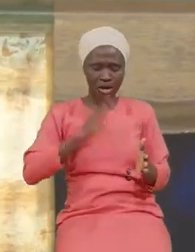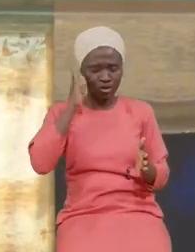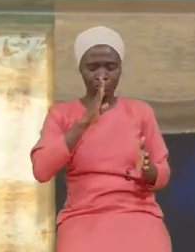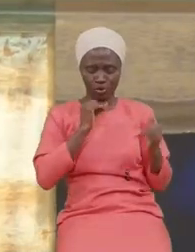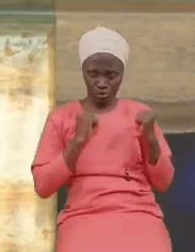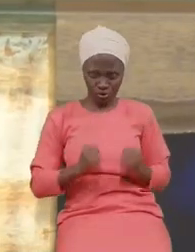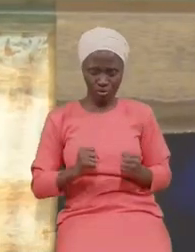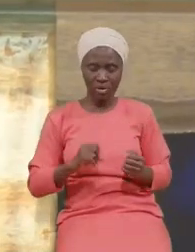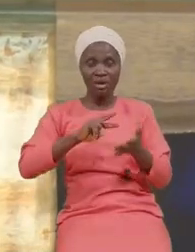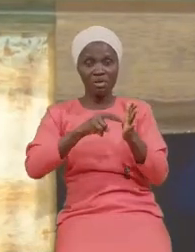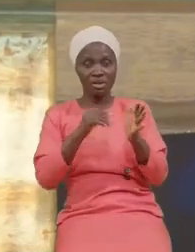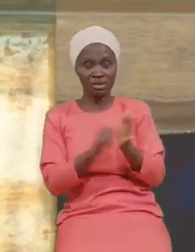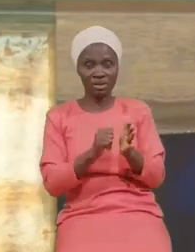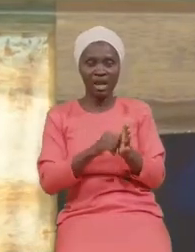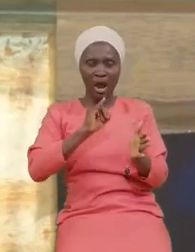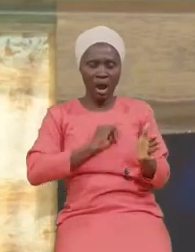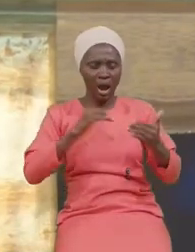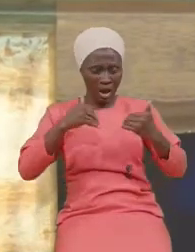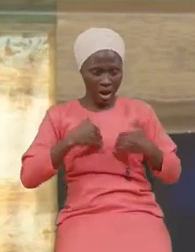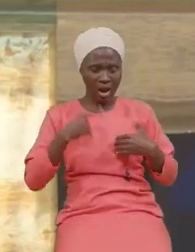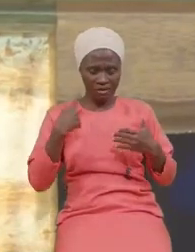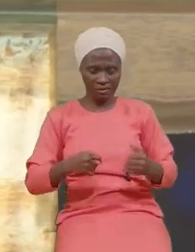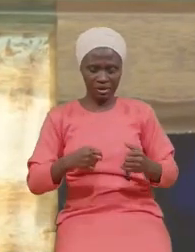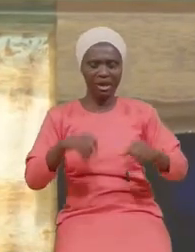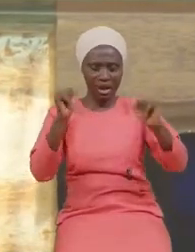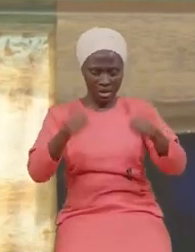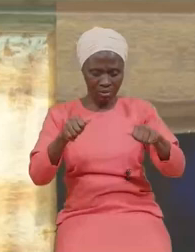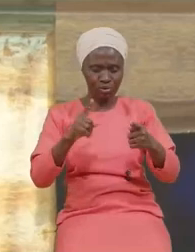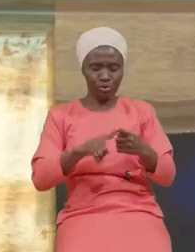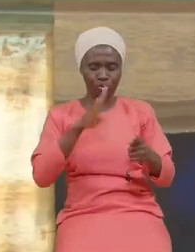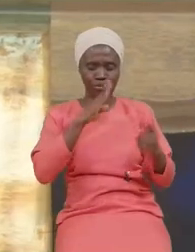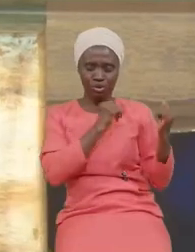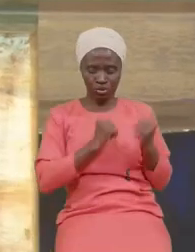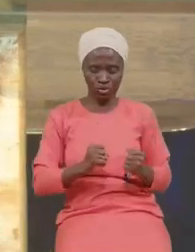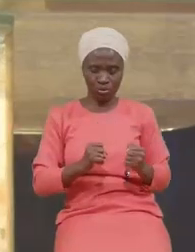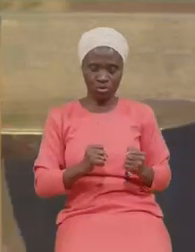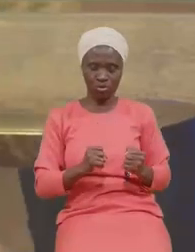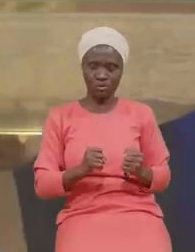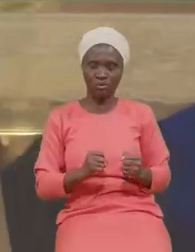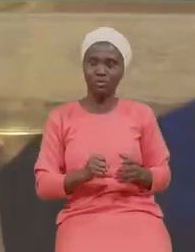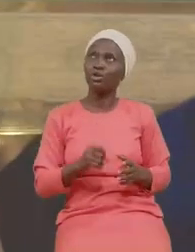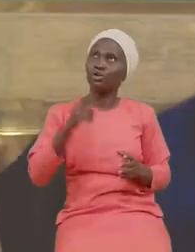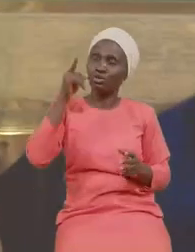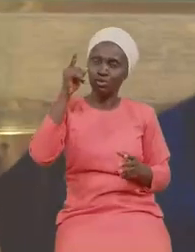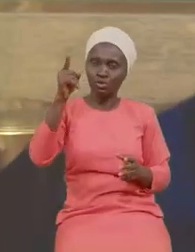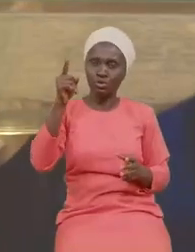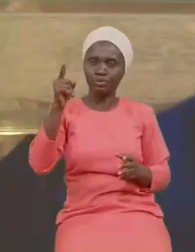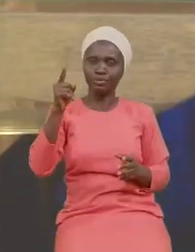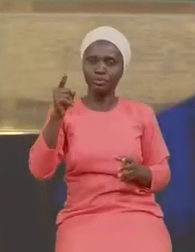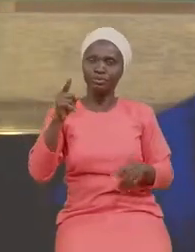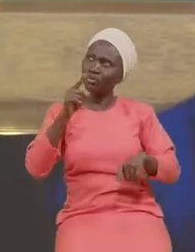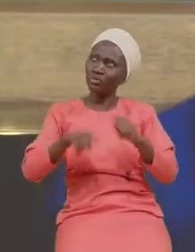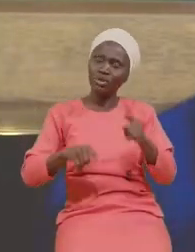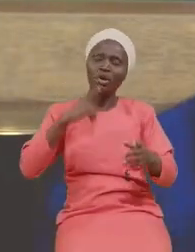alors ça veut dire que j'ai le projet tout ce dont pour être fort tu ne peux pas me mordredonner de faire quelque chose